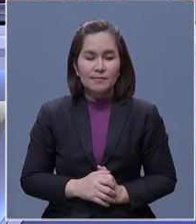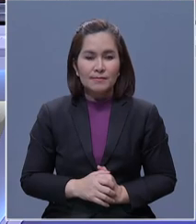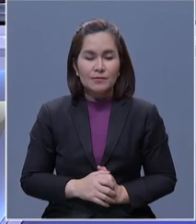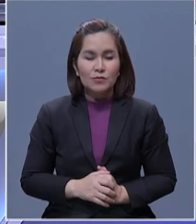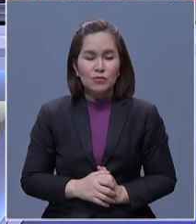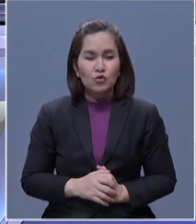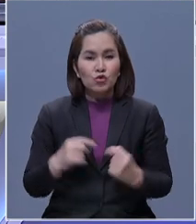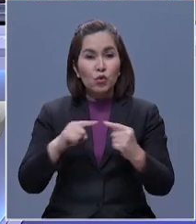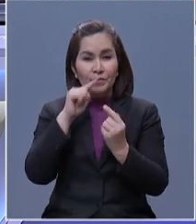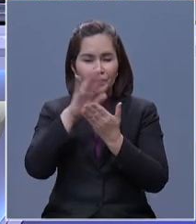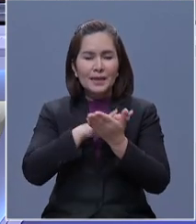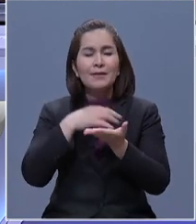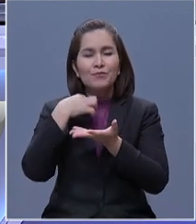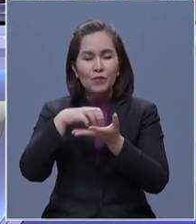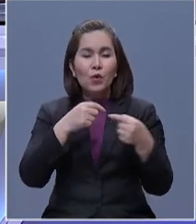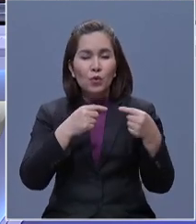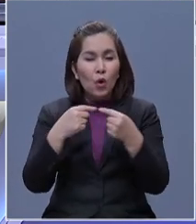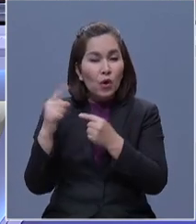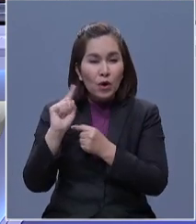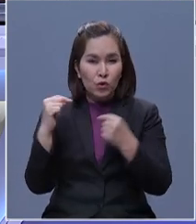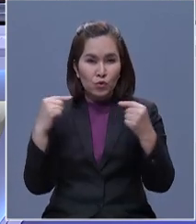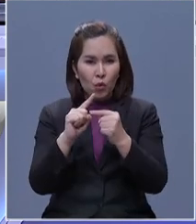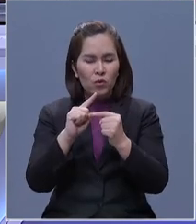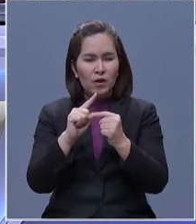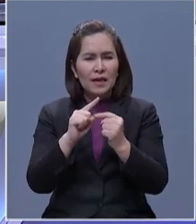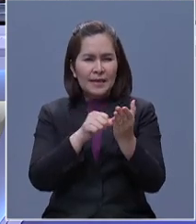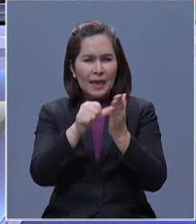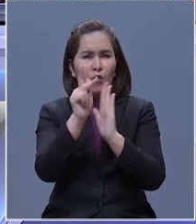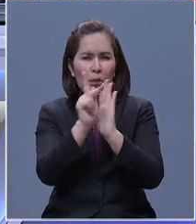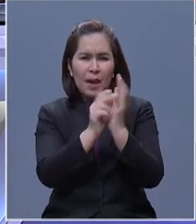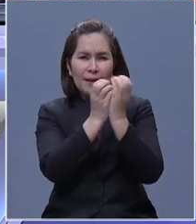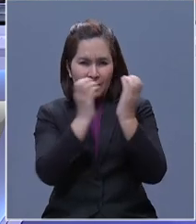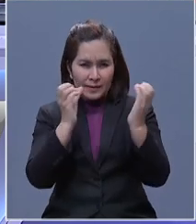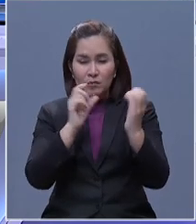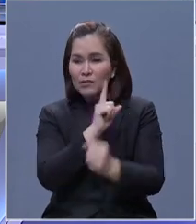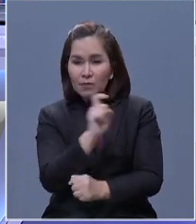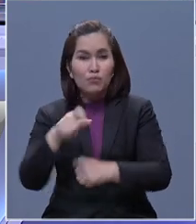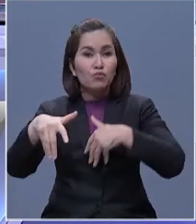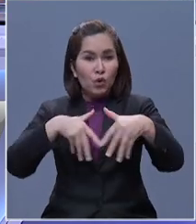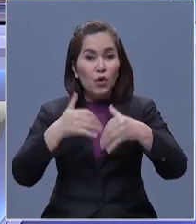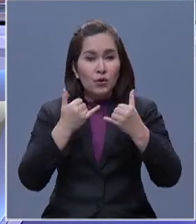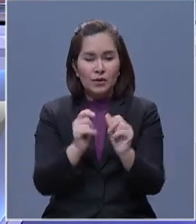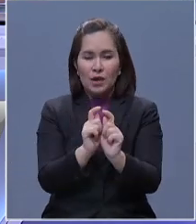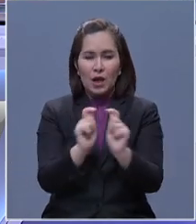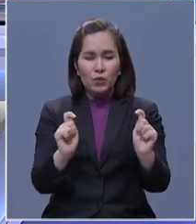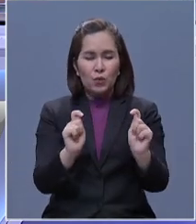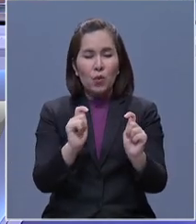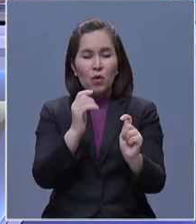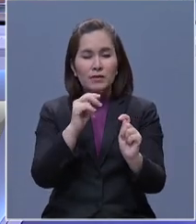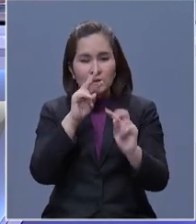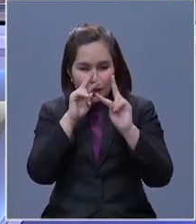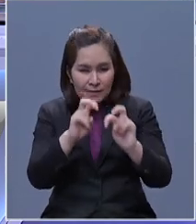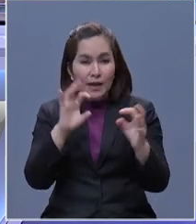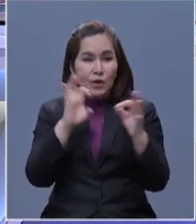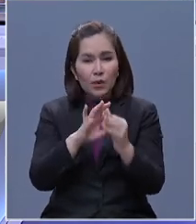อ่ะกลับมาที่บ้านเรานะครับมาดูความคืบหน้าเรื่องการทำประชามติแก้รัฐธรรมนูญนะครับโดยทางด้านของคณะอนุกรรมการศึกษาการท